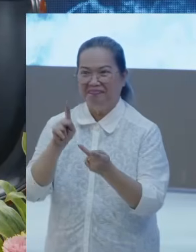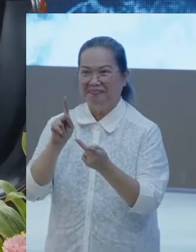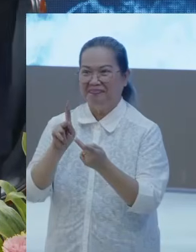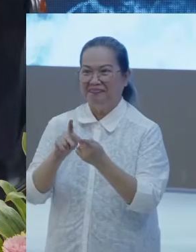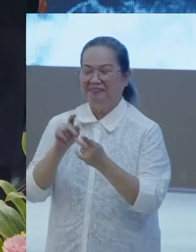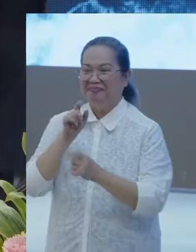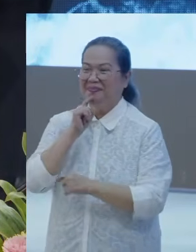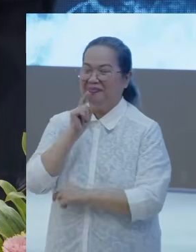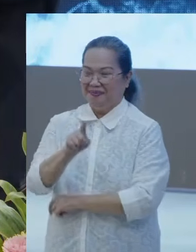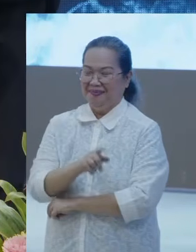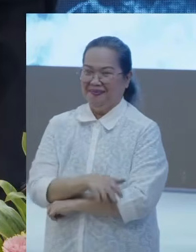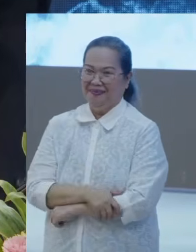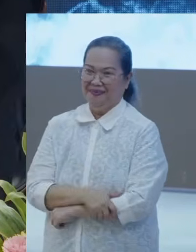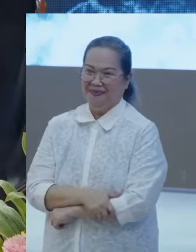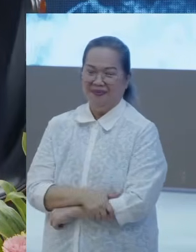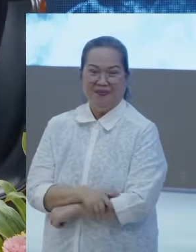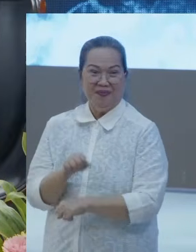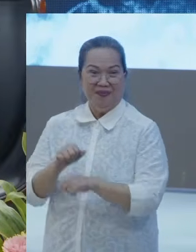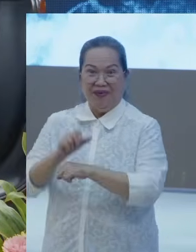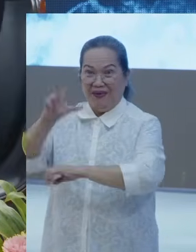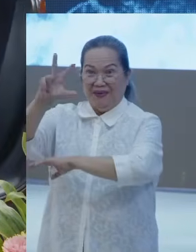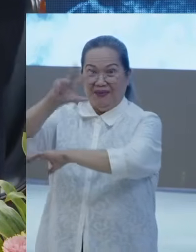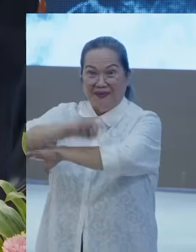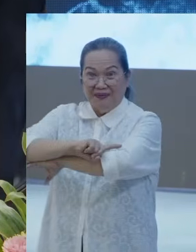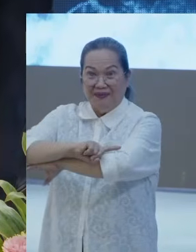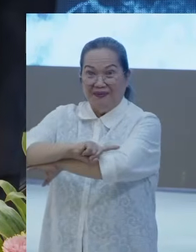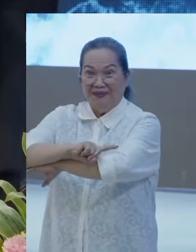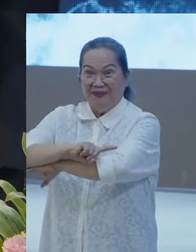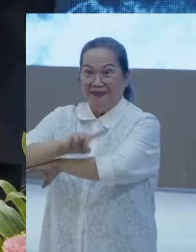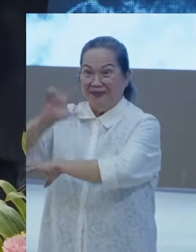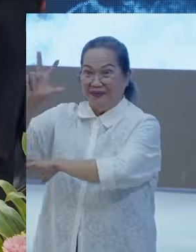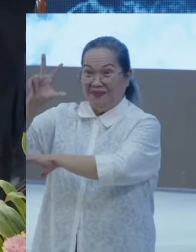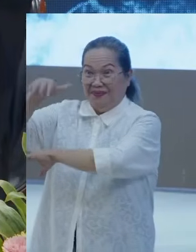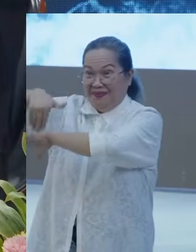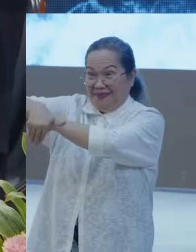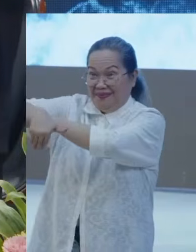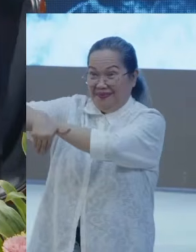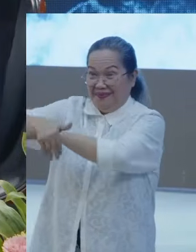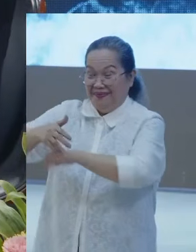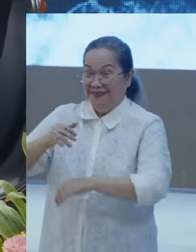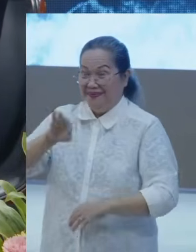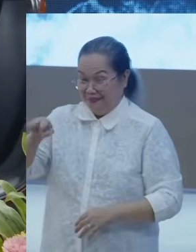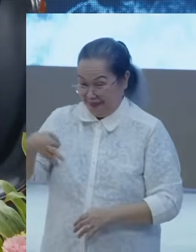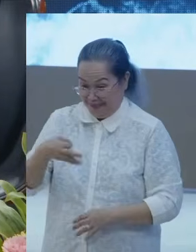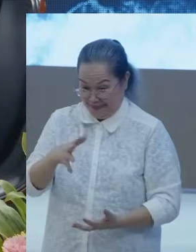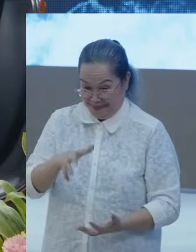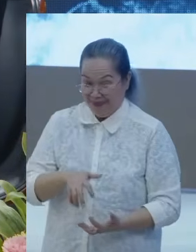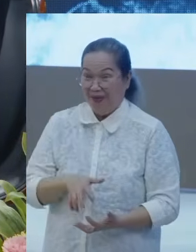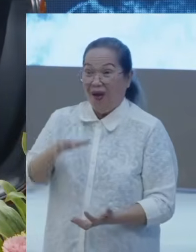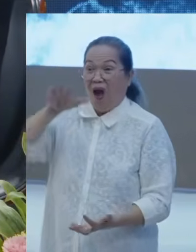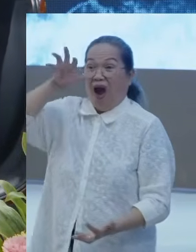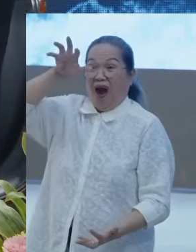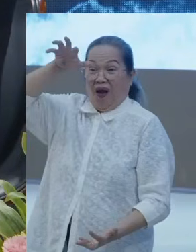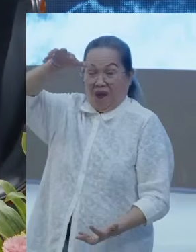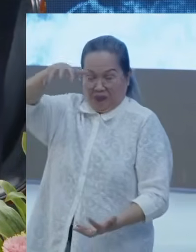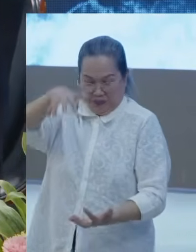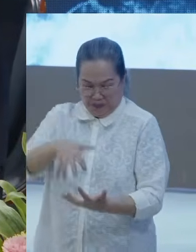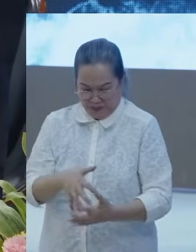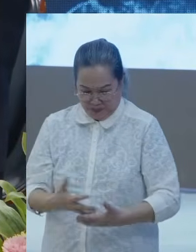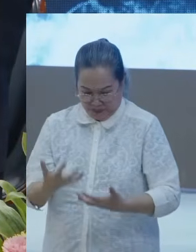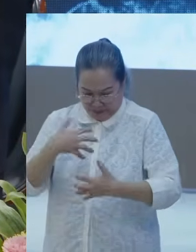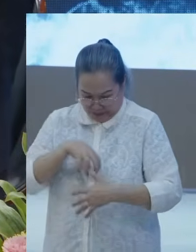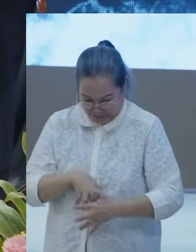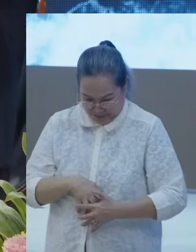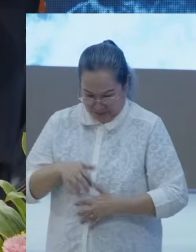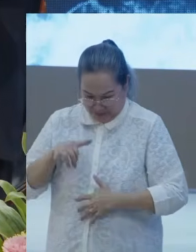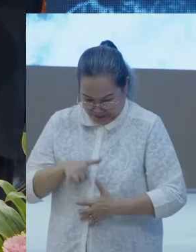Kaya, yung 3 days and 3 nights kay Jonah na nasa loob siya ng balyena, ng isang malaking isda, at yung 3 days and